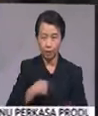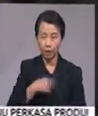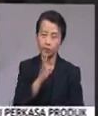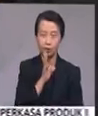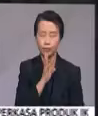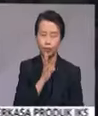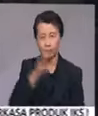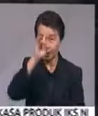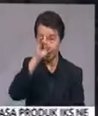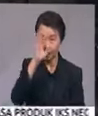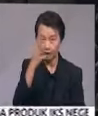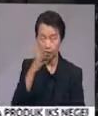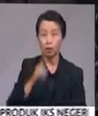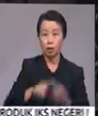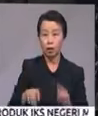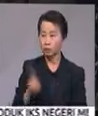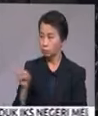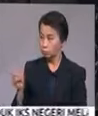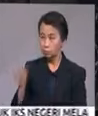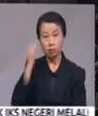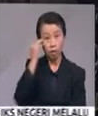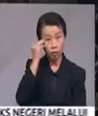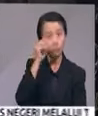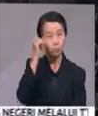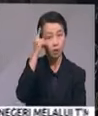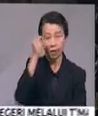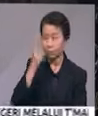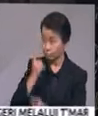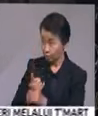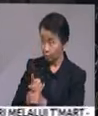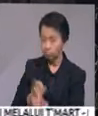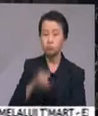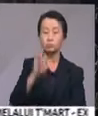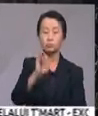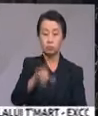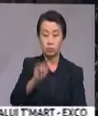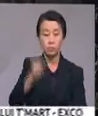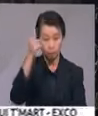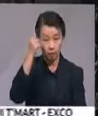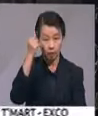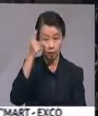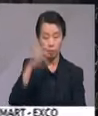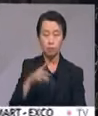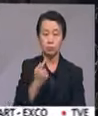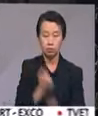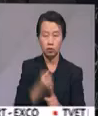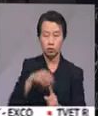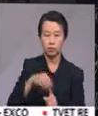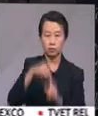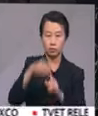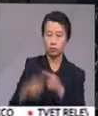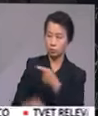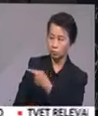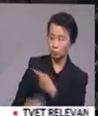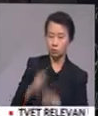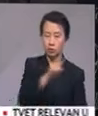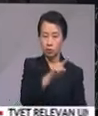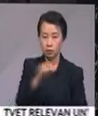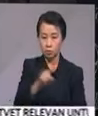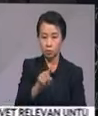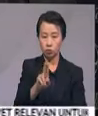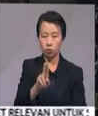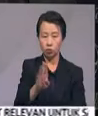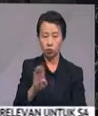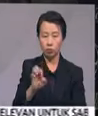தடி தப்பி ஜுபீர் ஃபஹாம் ஆபியான் சி சம்பாய்க்கன். பத்தூர் ஜுபீர் ஏ வா மத்தூர் வா. இதுலா கெஸ்டிமேவான் ஜுபீர் கான் சஜா